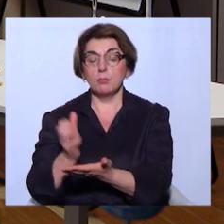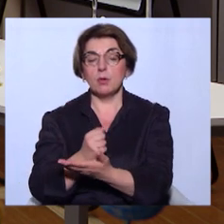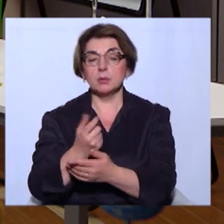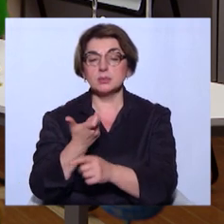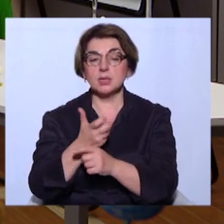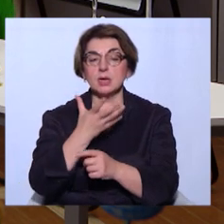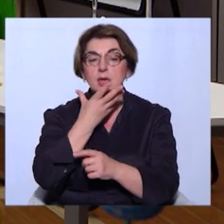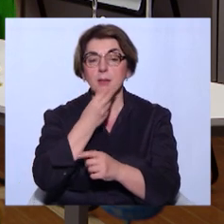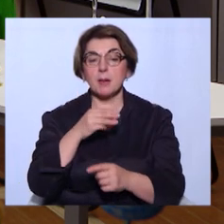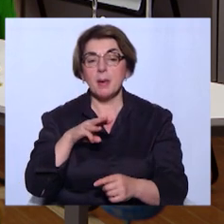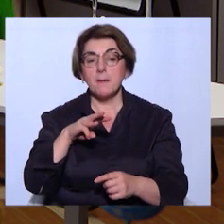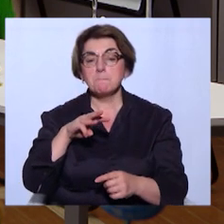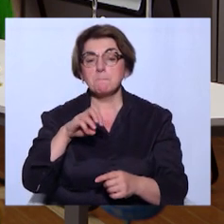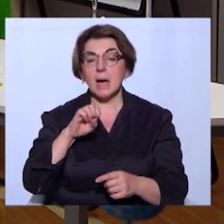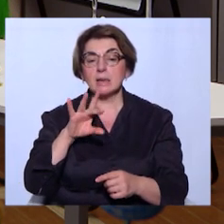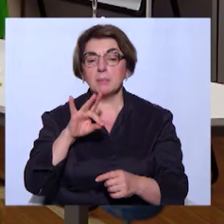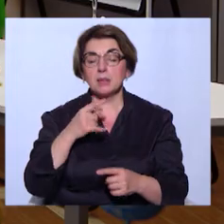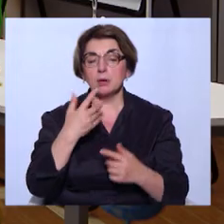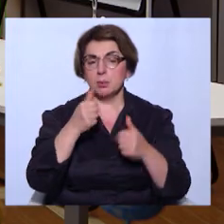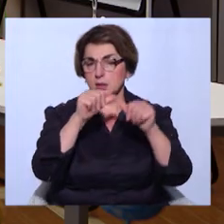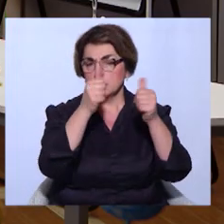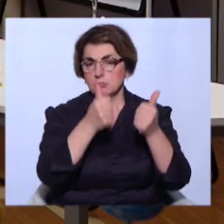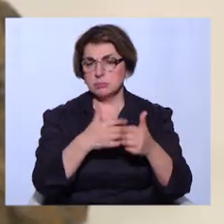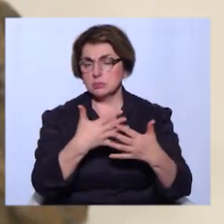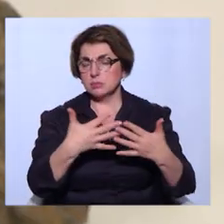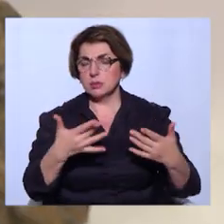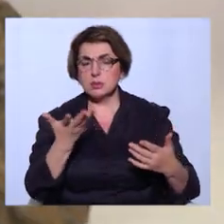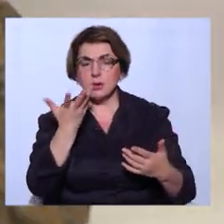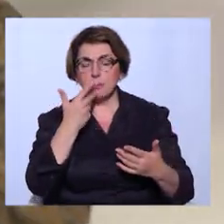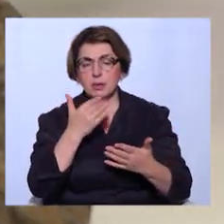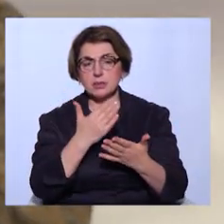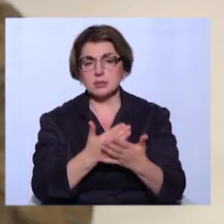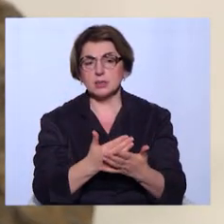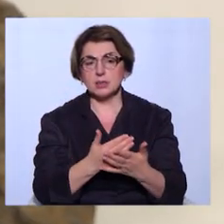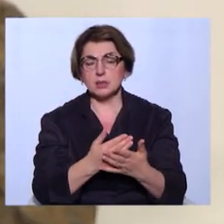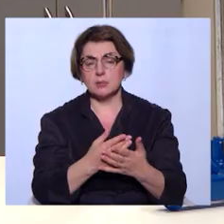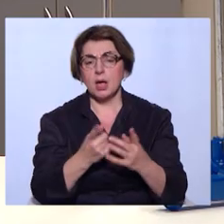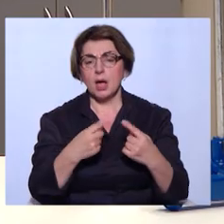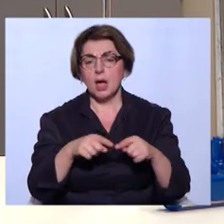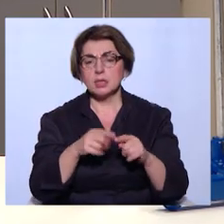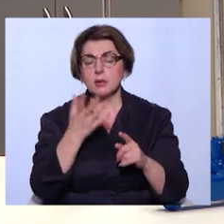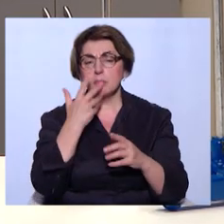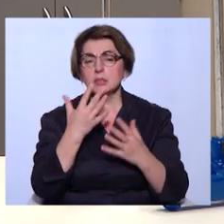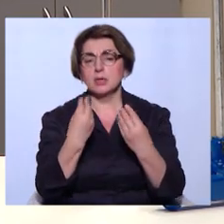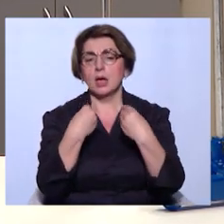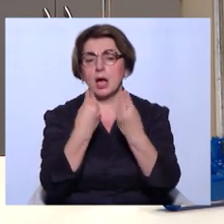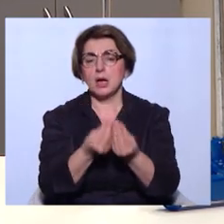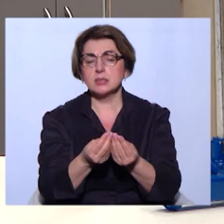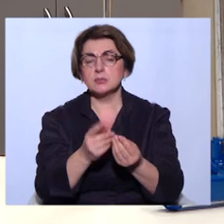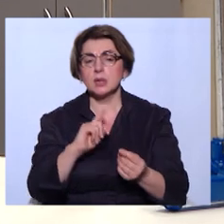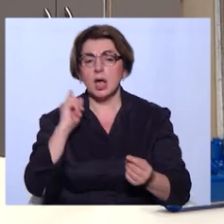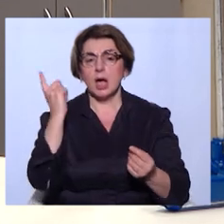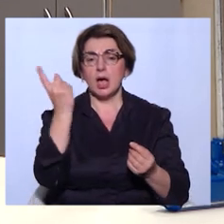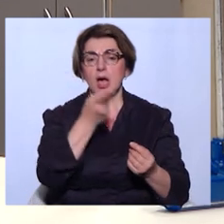ულამაზესი მარმარილოები და თქვენ ხედავთ, რომ ისინი სხვადასხვა შეფერილობისაა. შეფერილობას აძლევს თვითონ არე, მჟავა